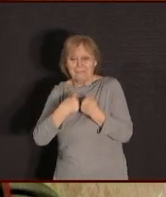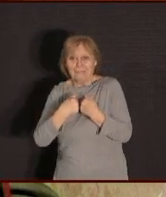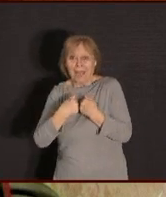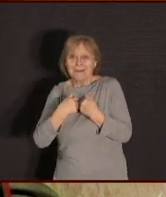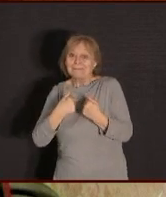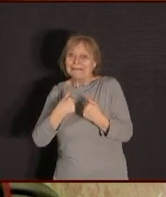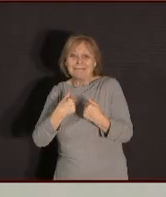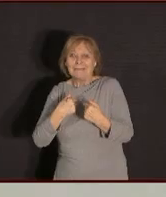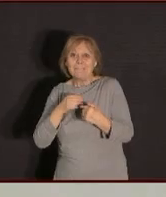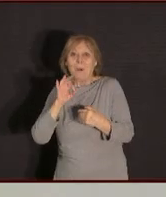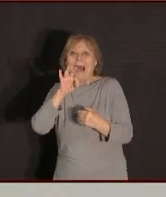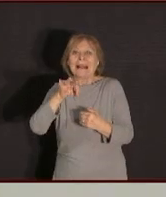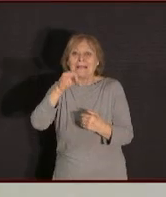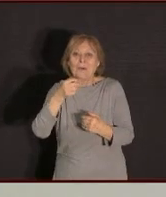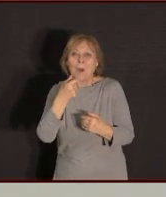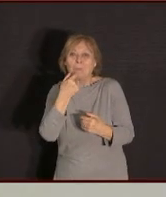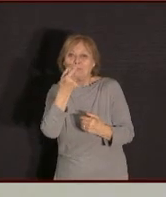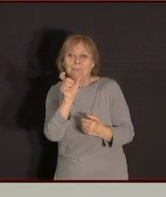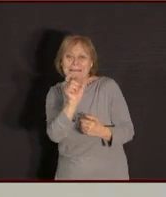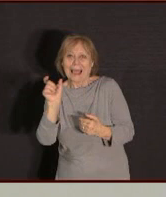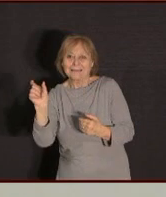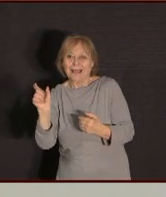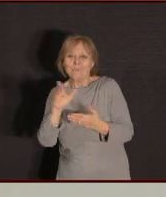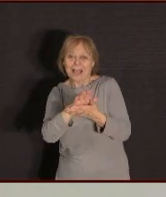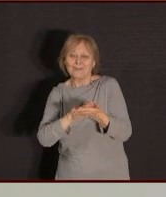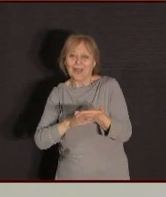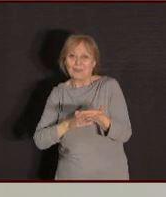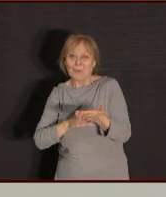začetku. Ne dvomim pa v to, no, da bi mu